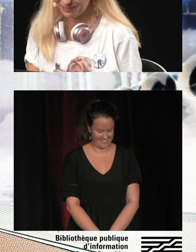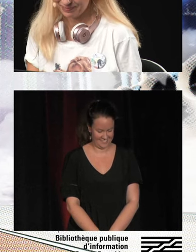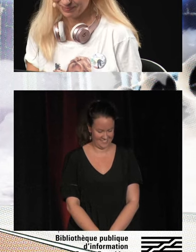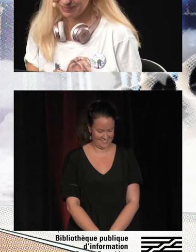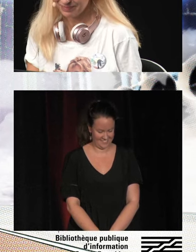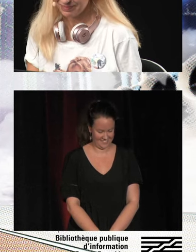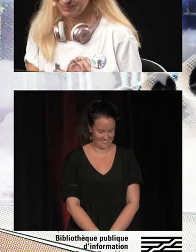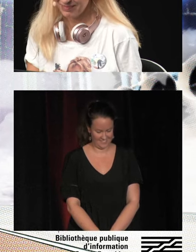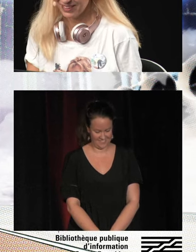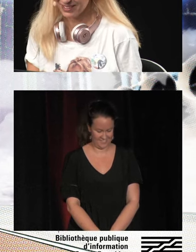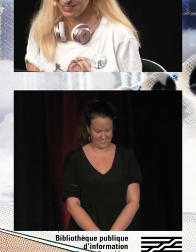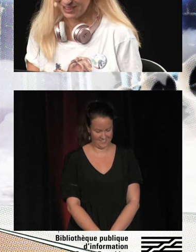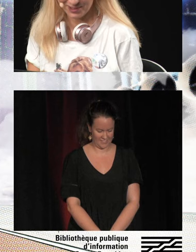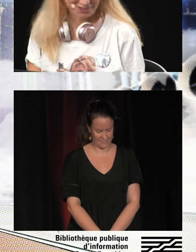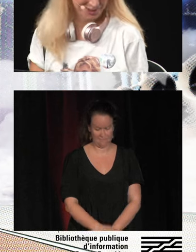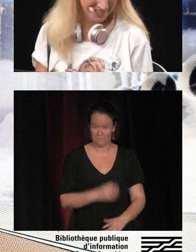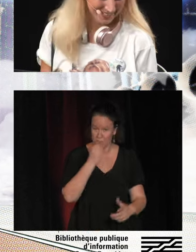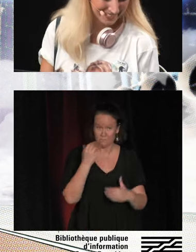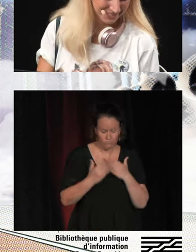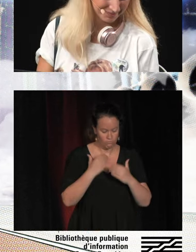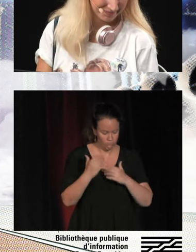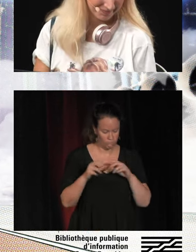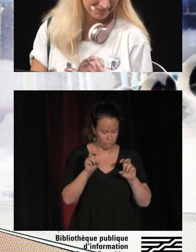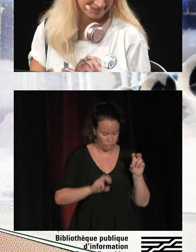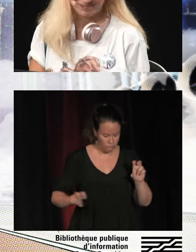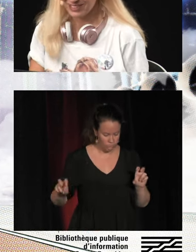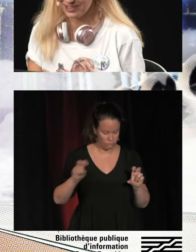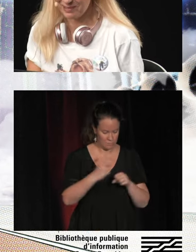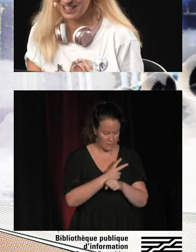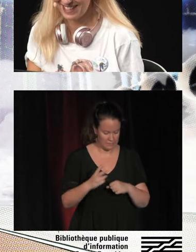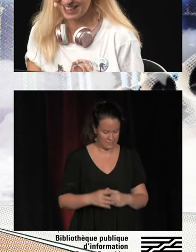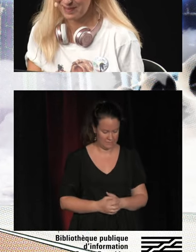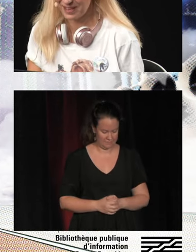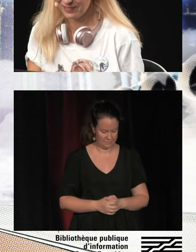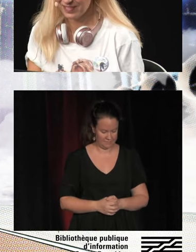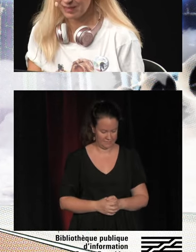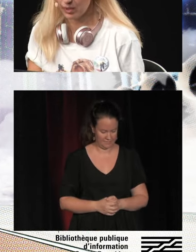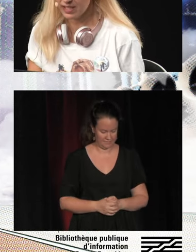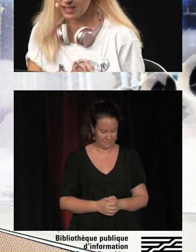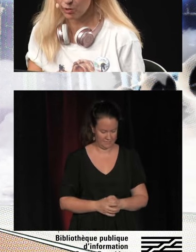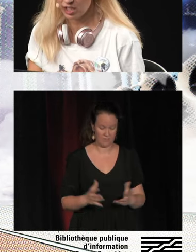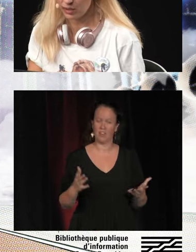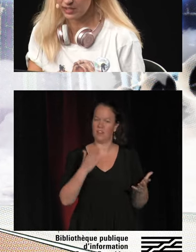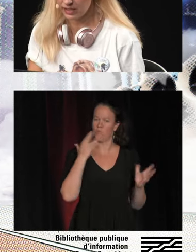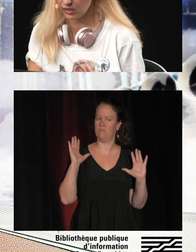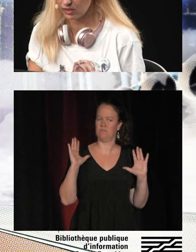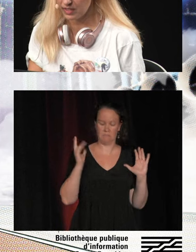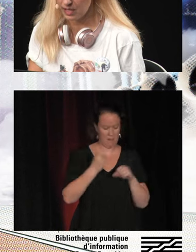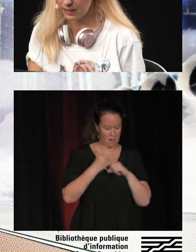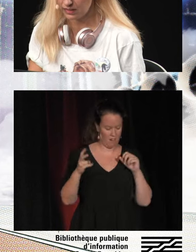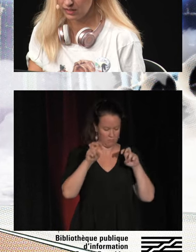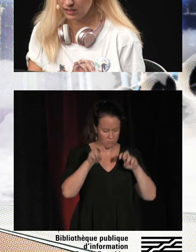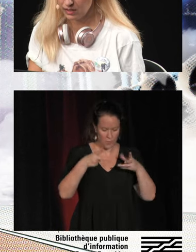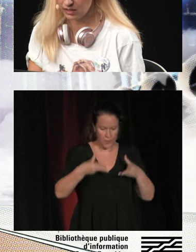Alors, on y va, on avance. On imagine très bien. Bon là ça va, l'enchaînement